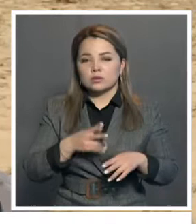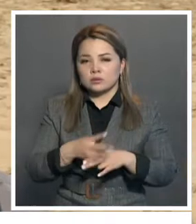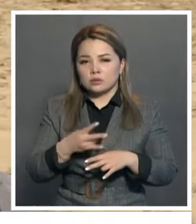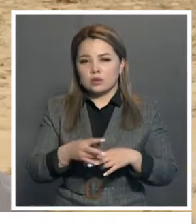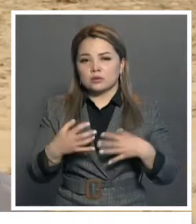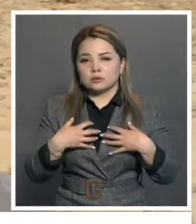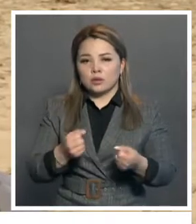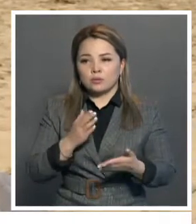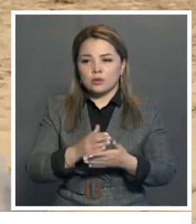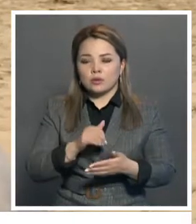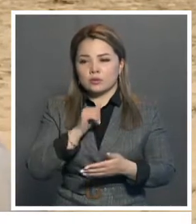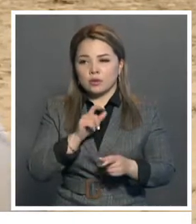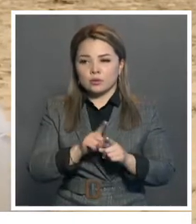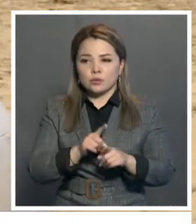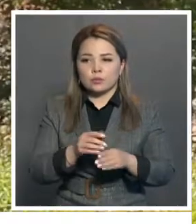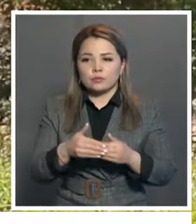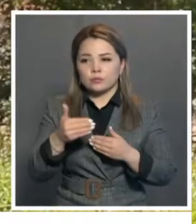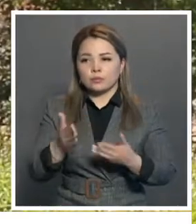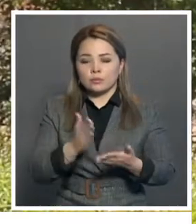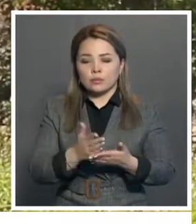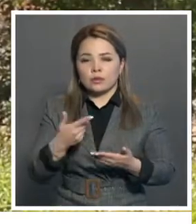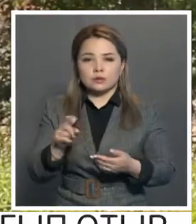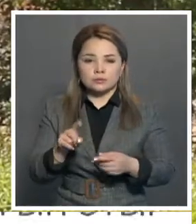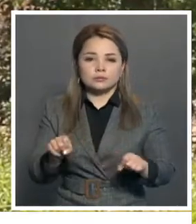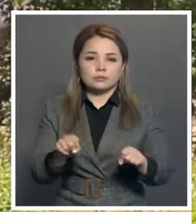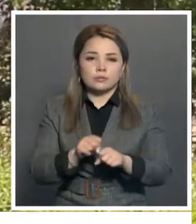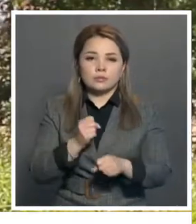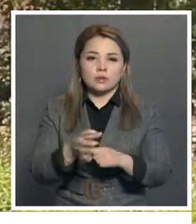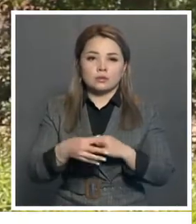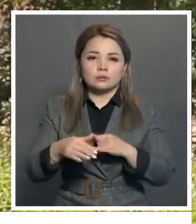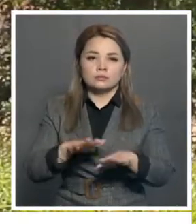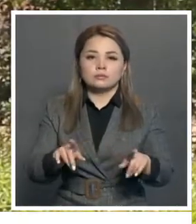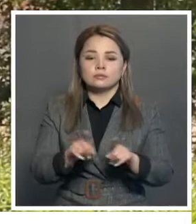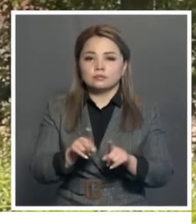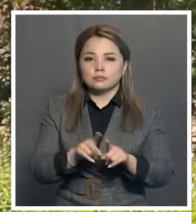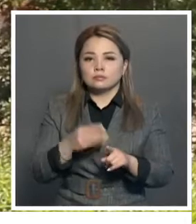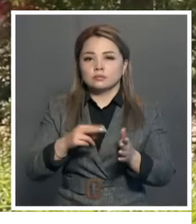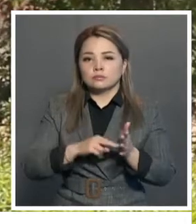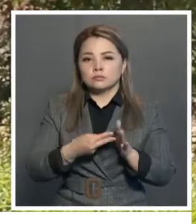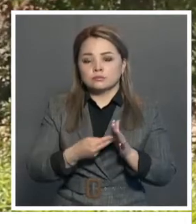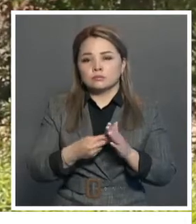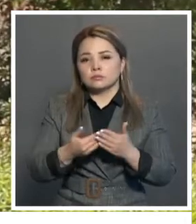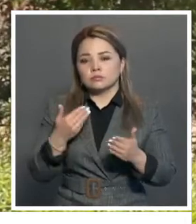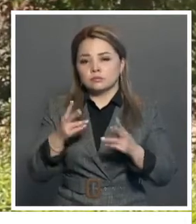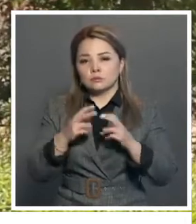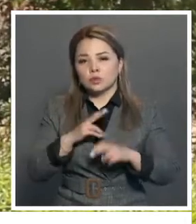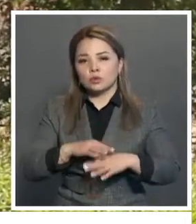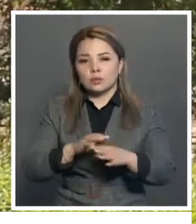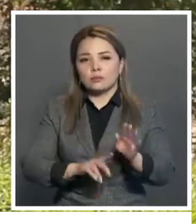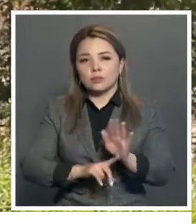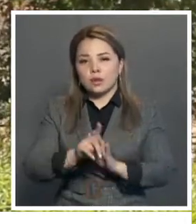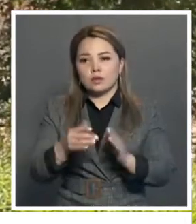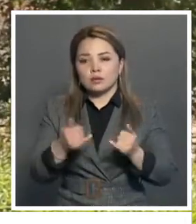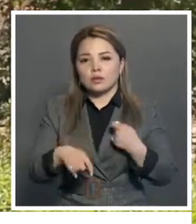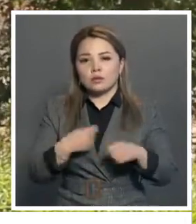Малдарда жөтеліп қалады, соның ұжағында тұрған малдар болса. Газ, транс, газаймақ мекемесіне жоспардан тыс тексеріс ашылды. Ластаушы